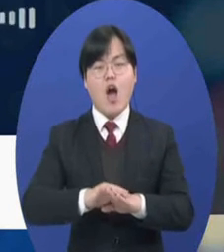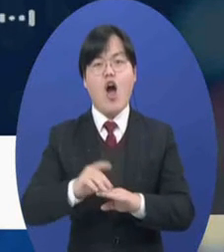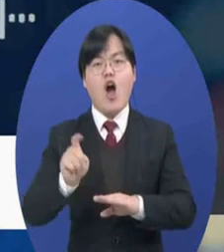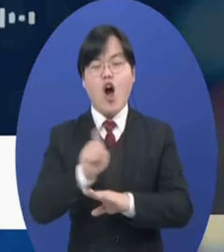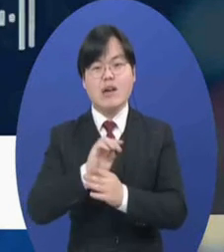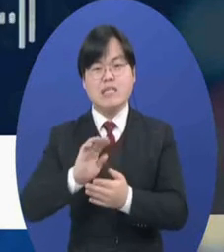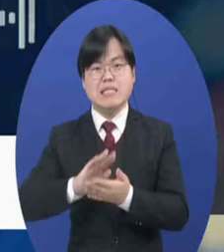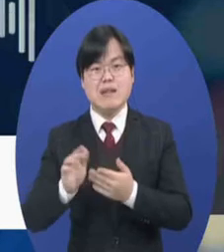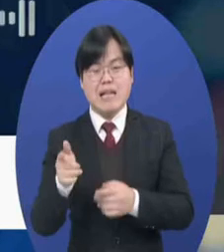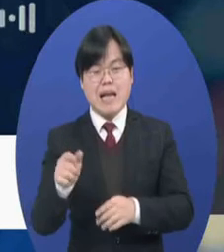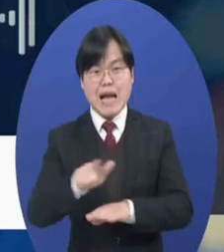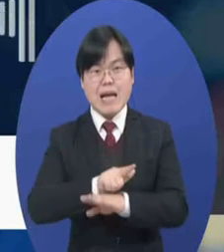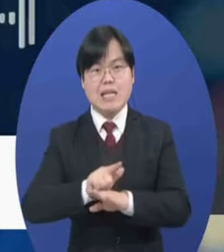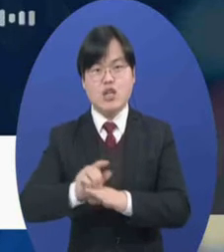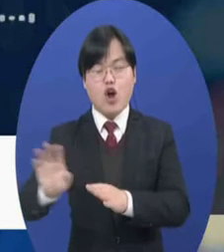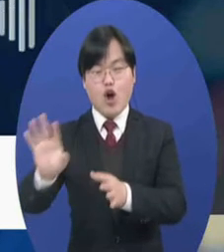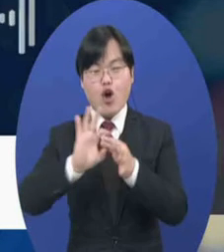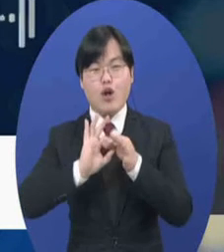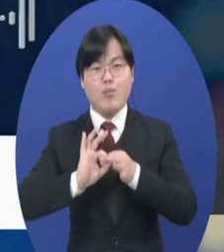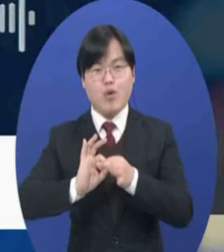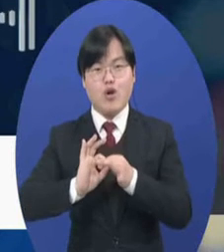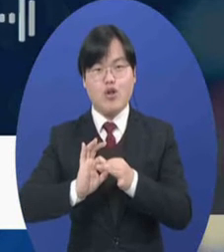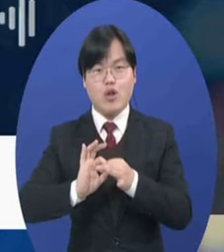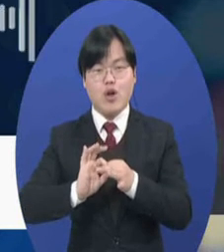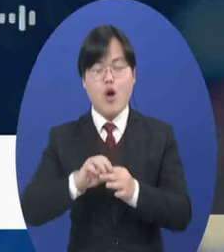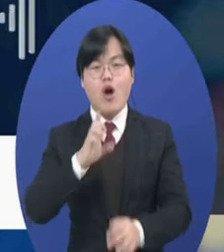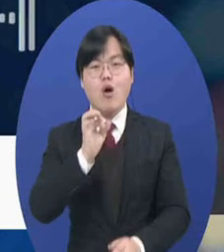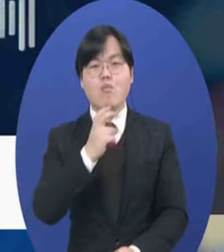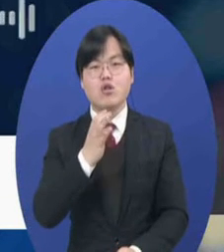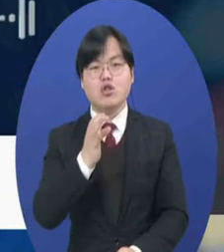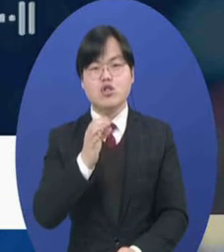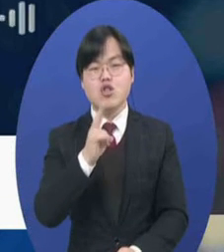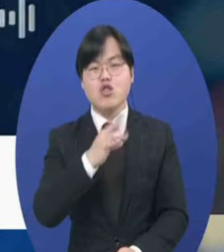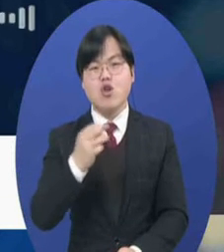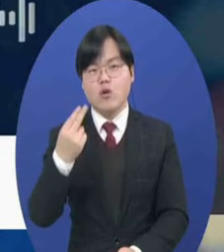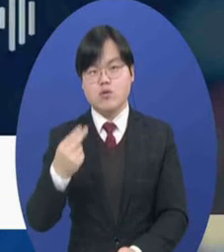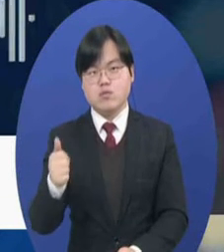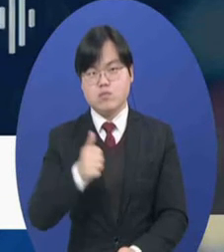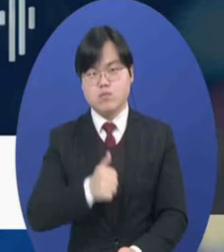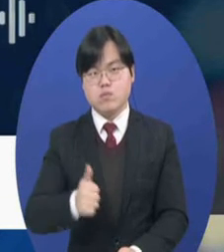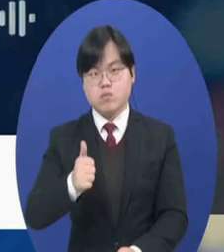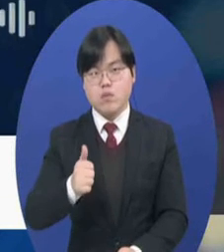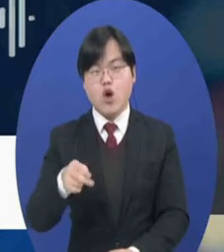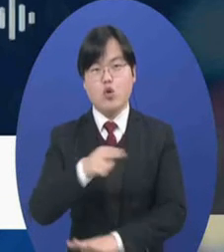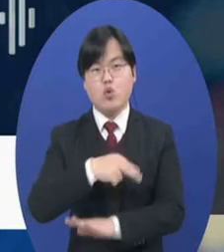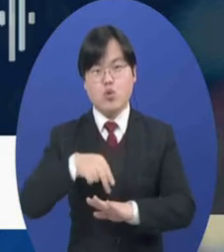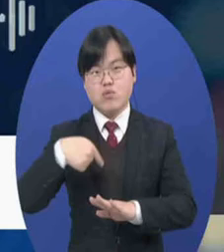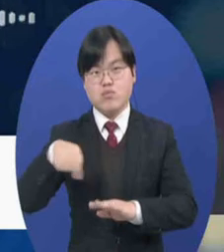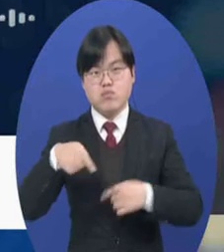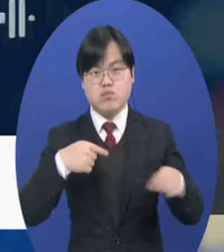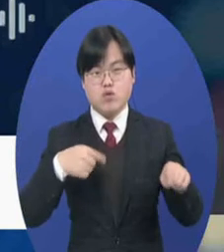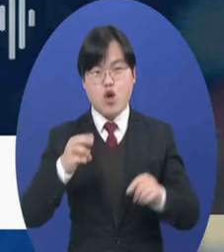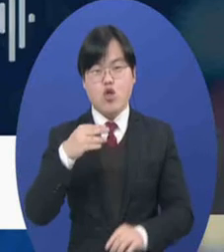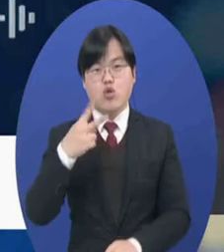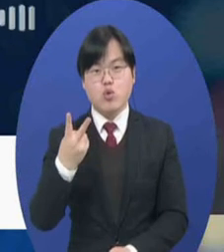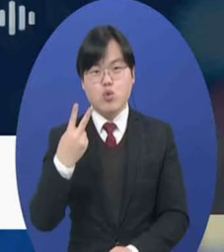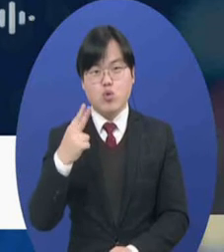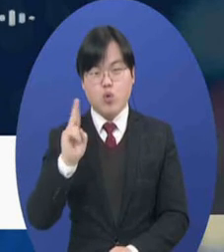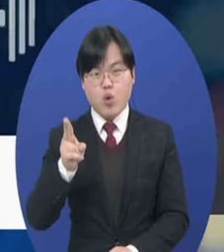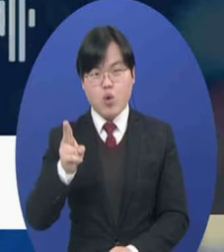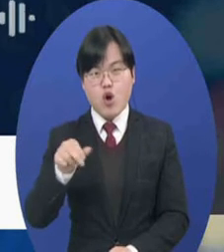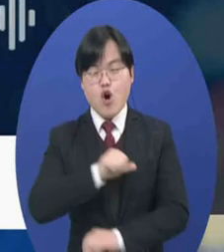зориулж Улаанбаатар хотын зөвхөн ажлын албанаас бодисны нөөц хүрдүүлэлт. Дөрвүүдийн төгсгөл өөрсдийнхөө дүүлт